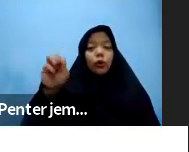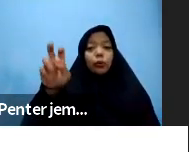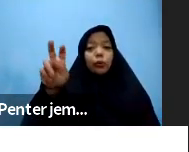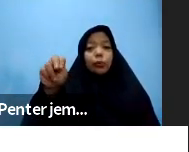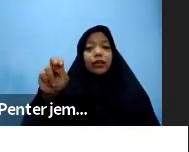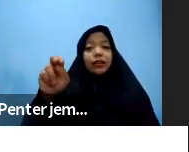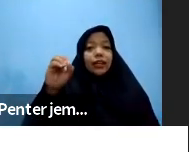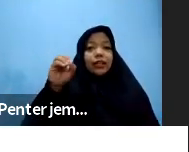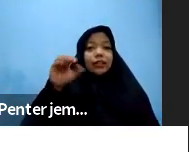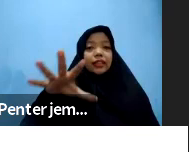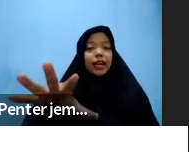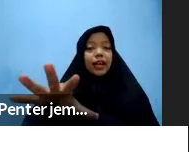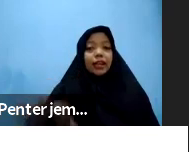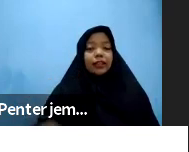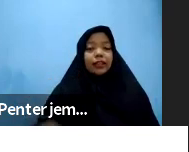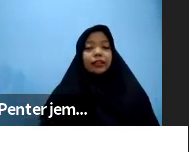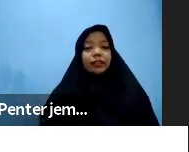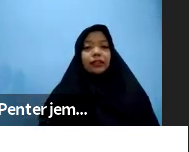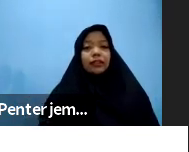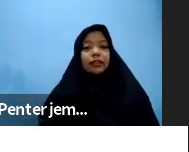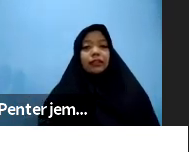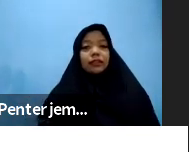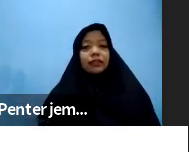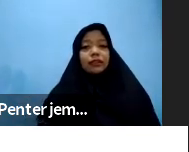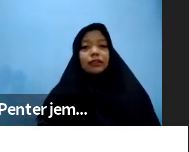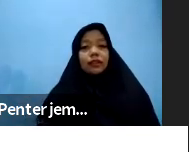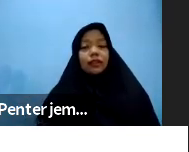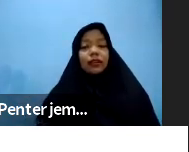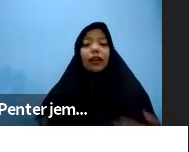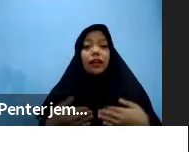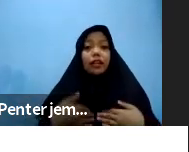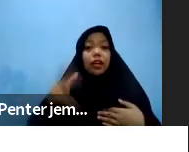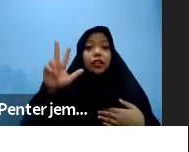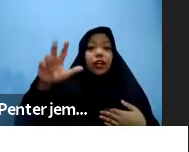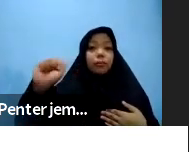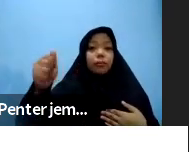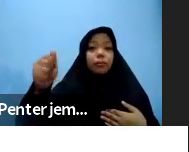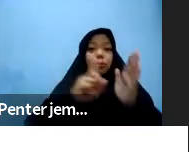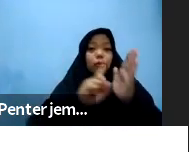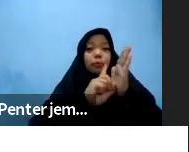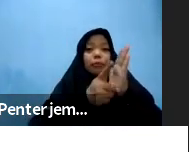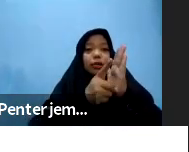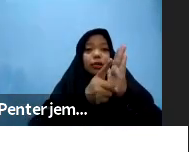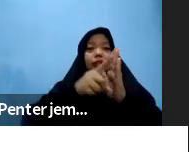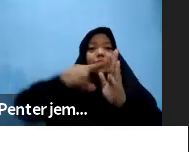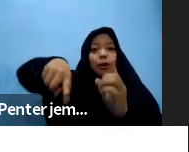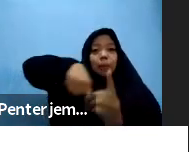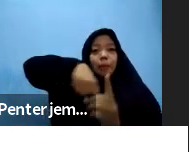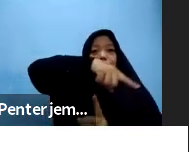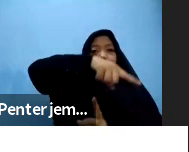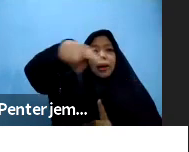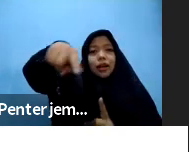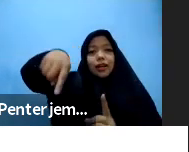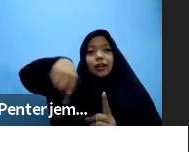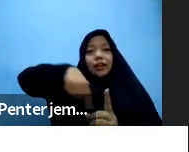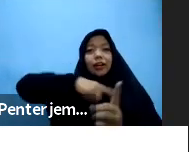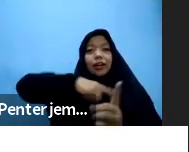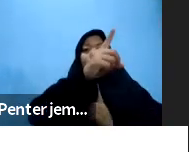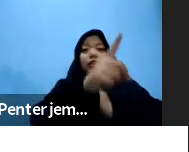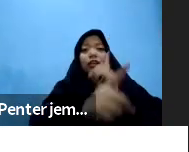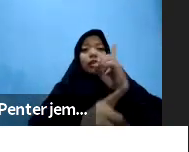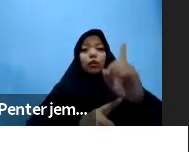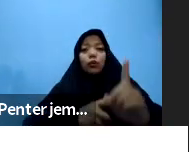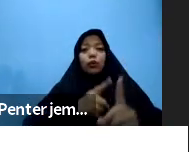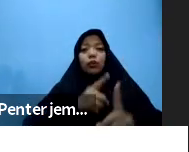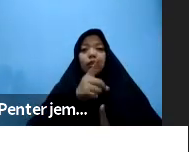bisa didownload ini ada 30 menit mengelilingi dunia jadi di sini ada beberapa negara